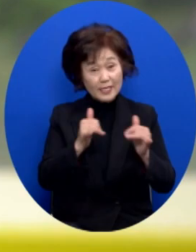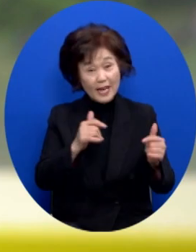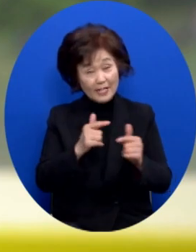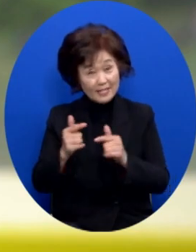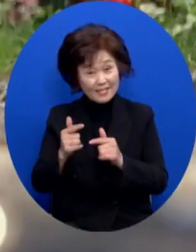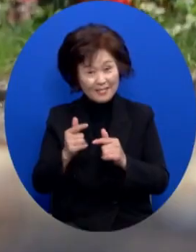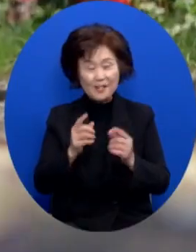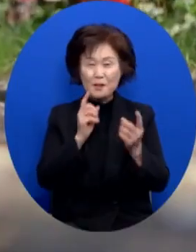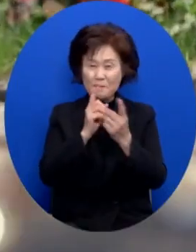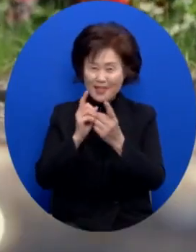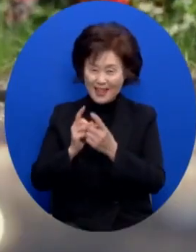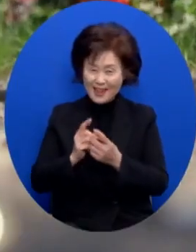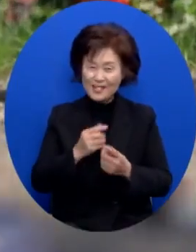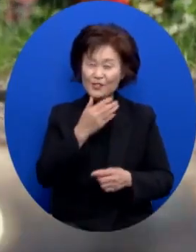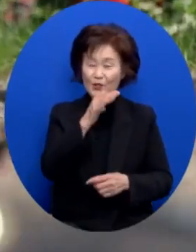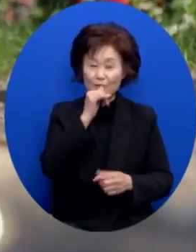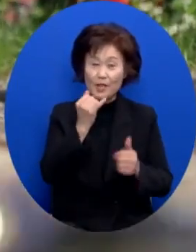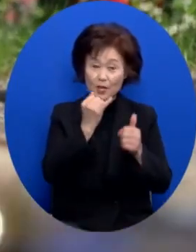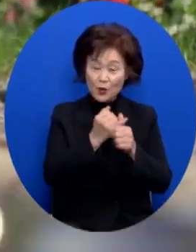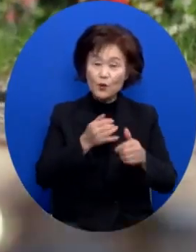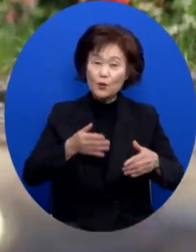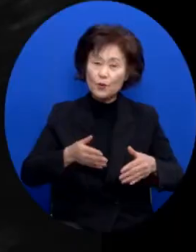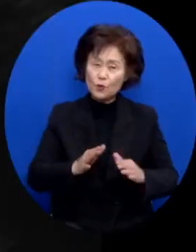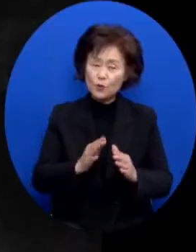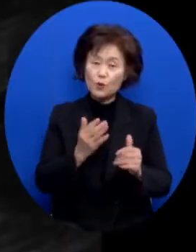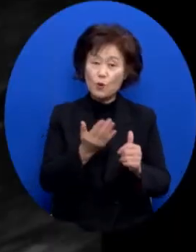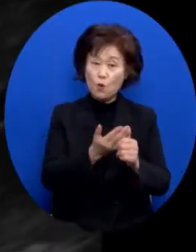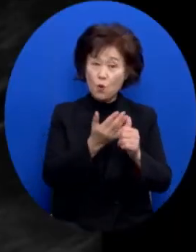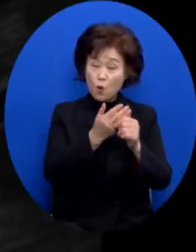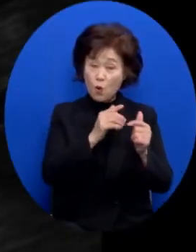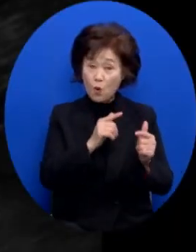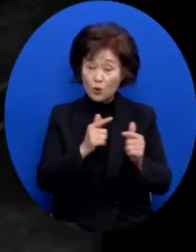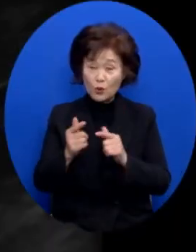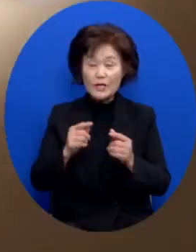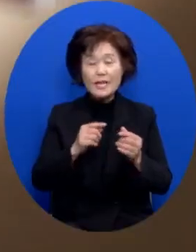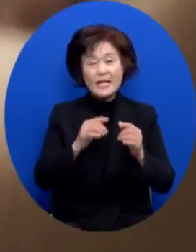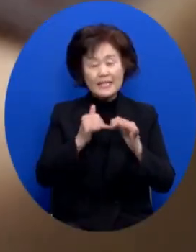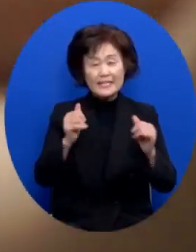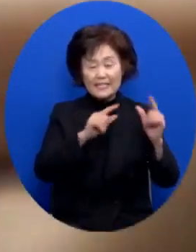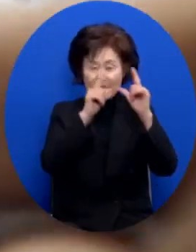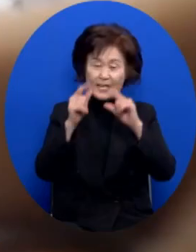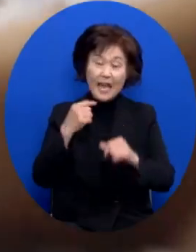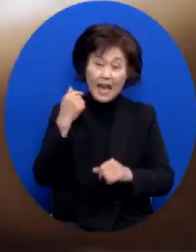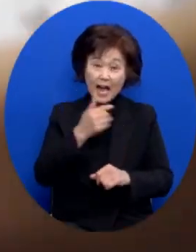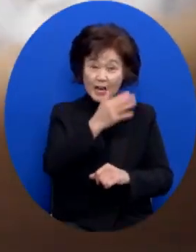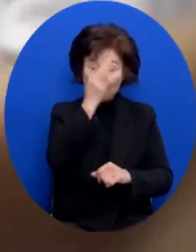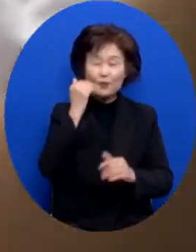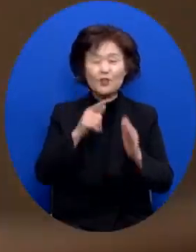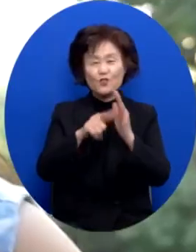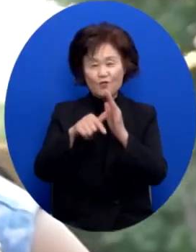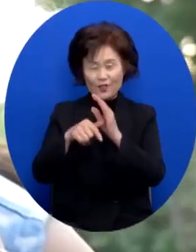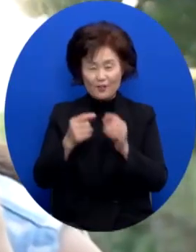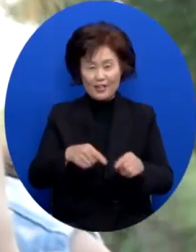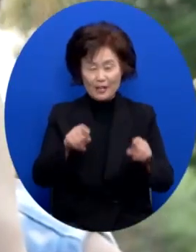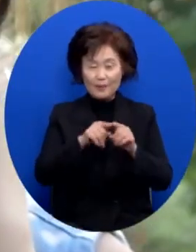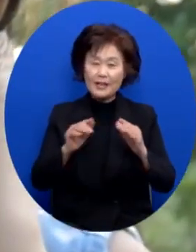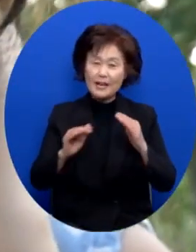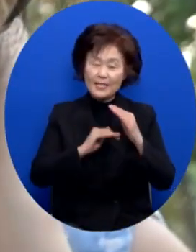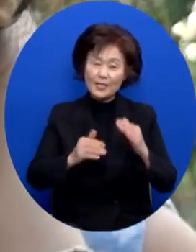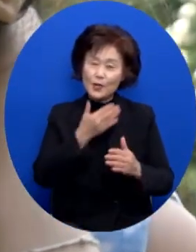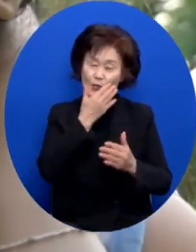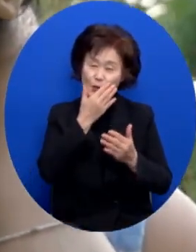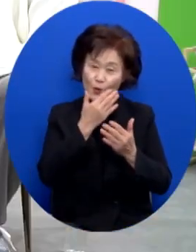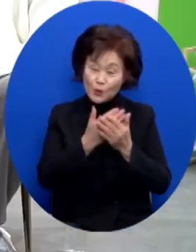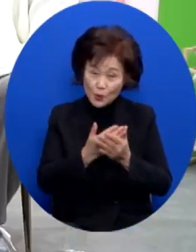수 있습니다. 결혼, 출산, 육아 등 인생의 아름다운 순간을 함께하며 가정의 소중함을